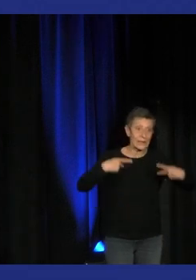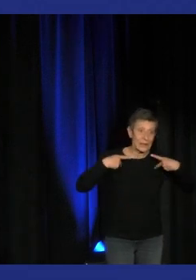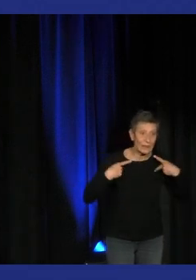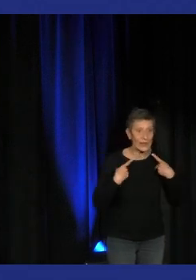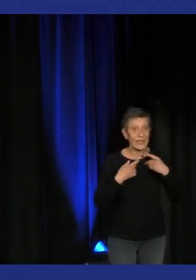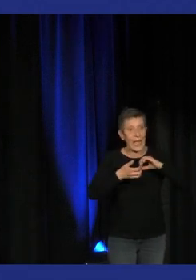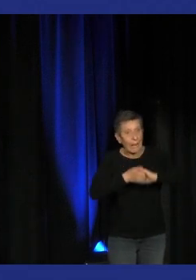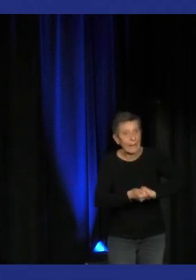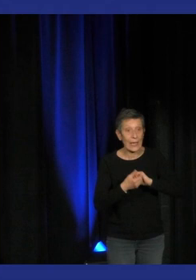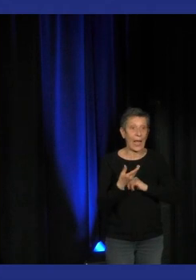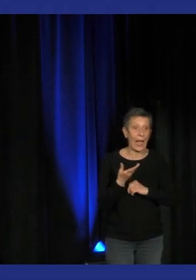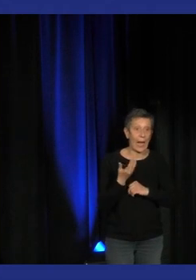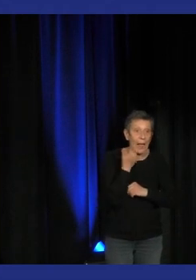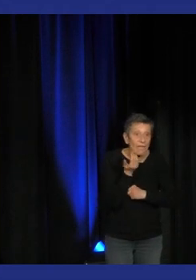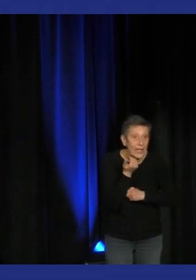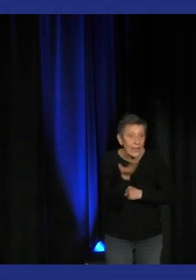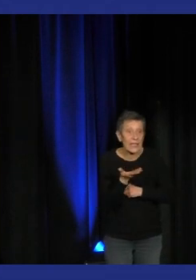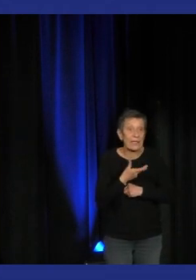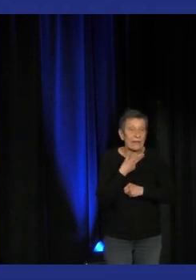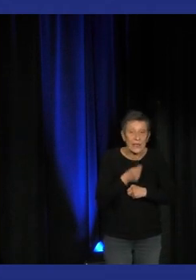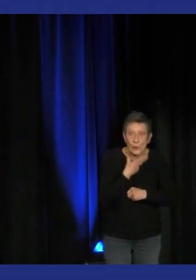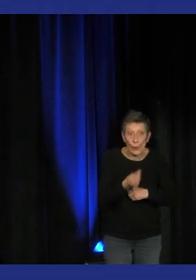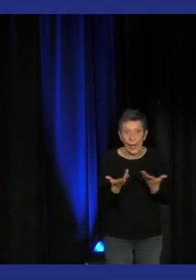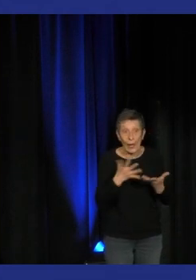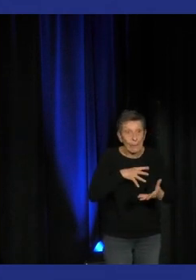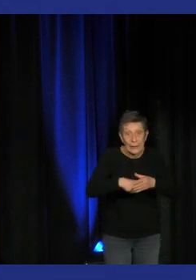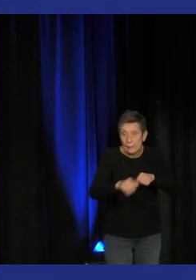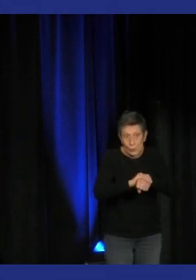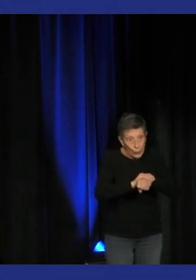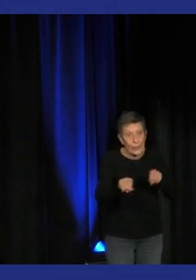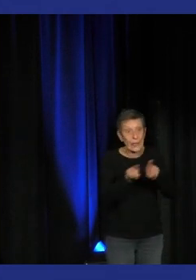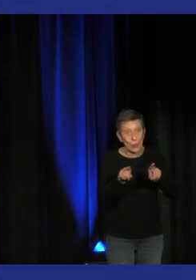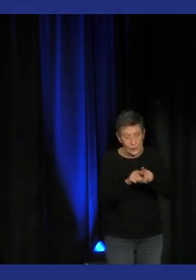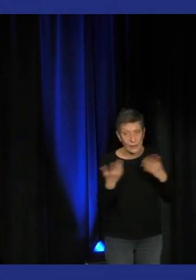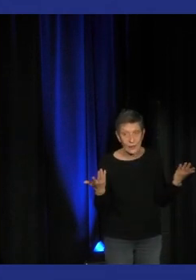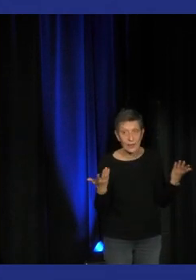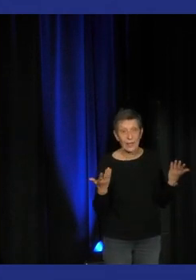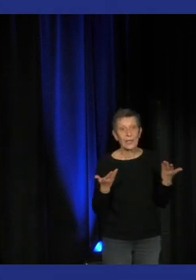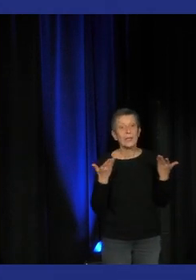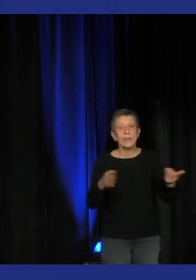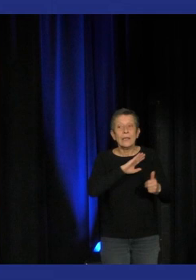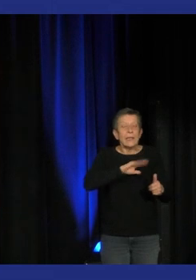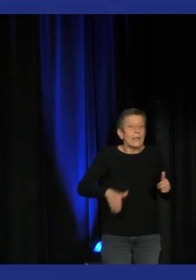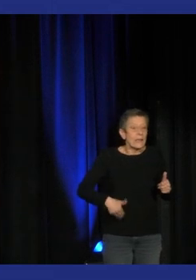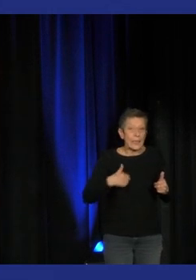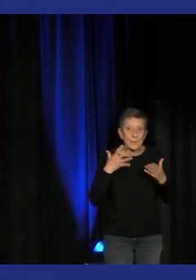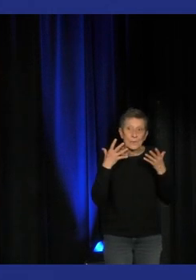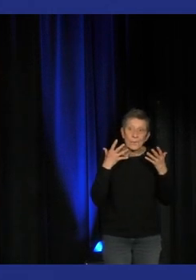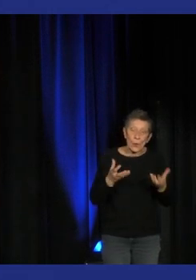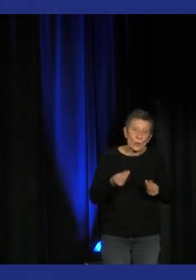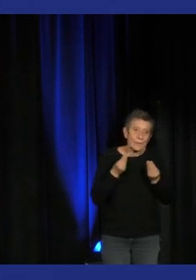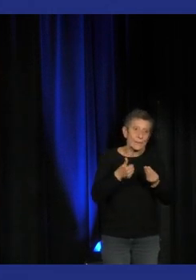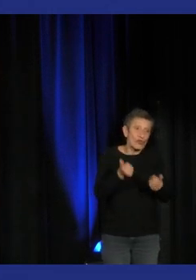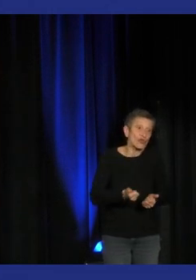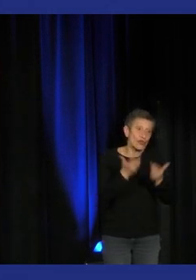vie affective et sexuelle, à la participation politique. On en reparlera tout au long de ce débat. Pour terminer, je voulais juste rappeler un chiffre